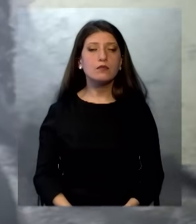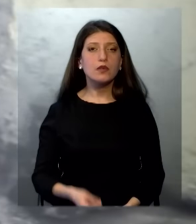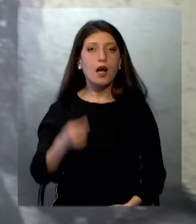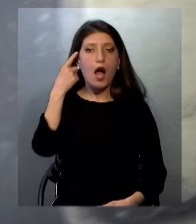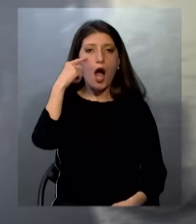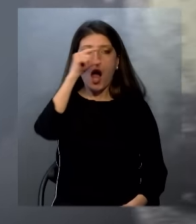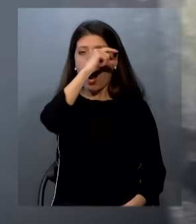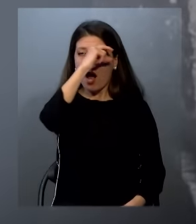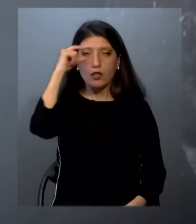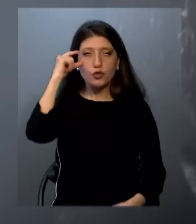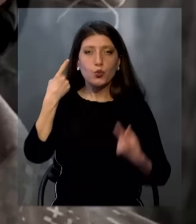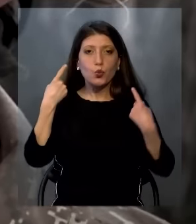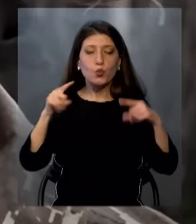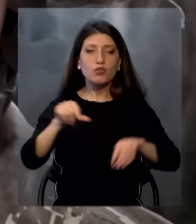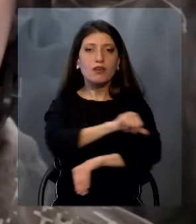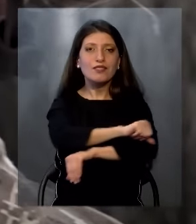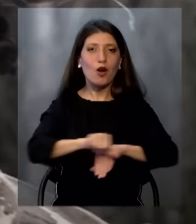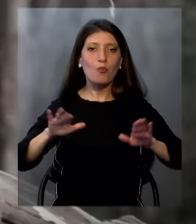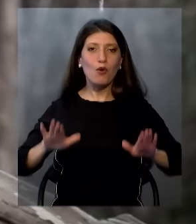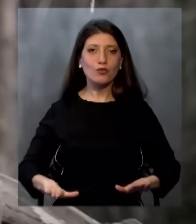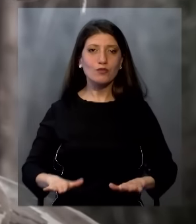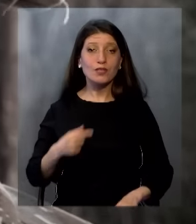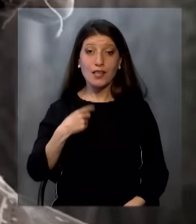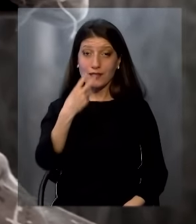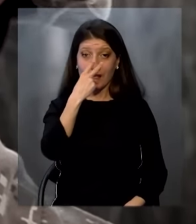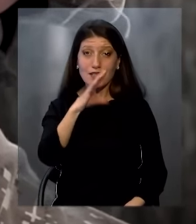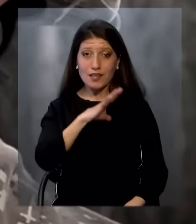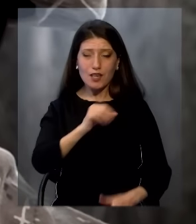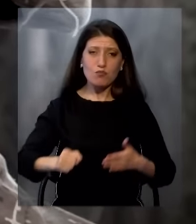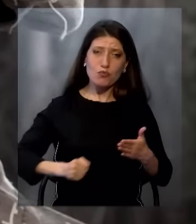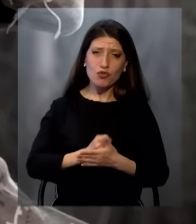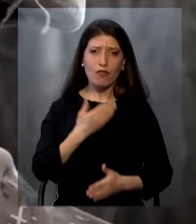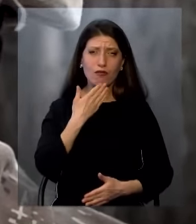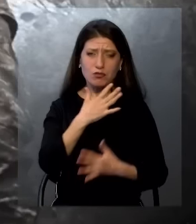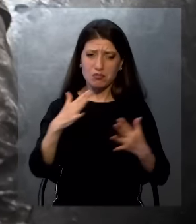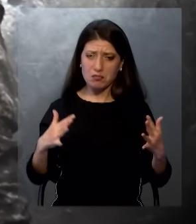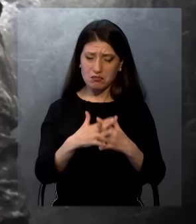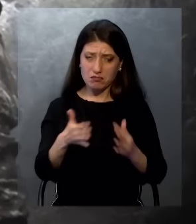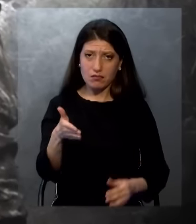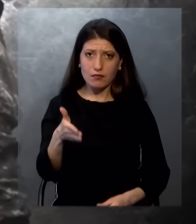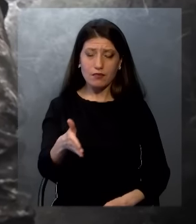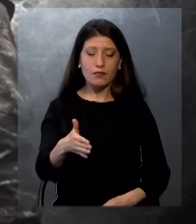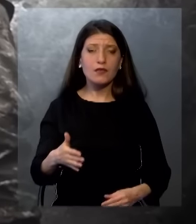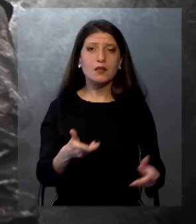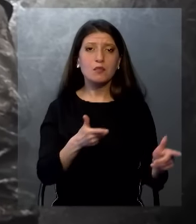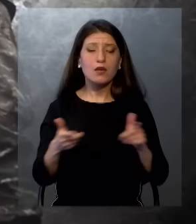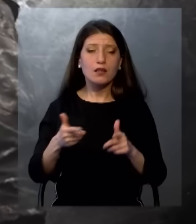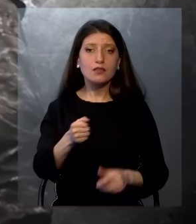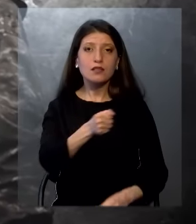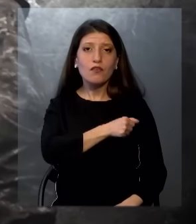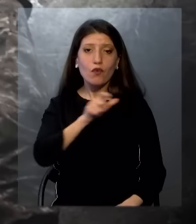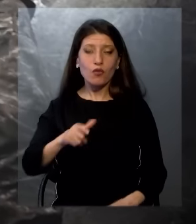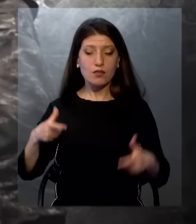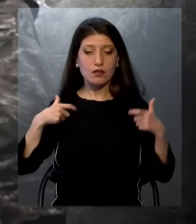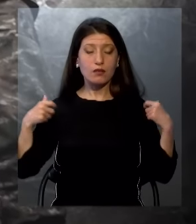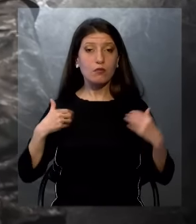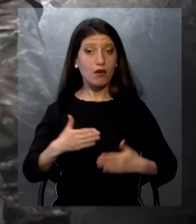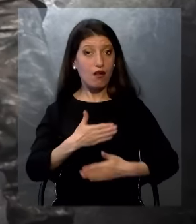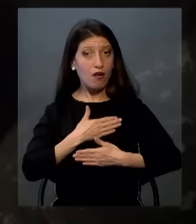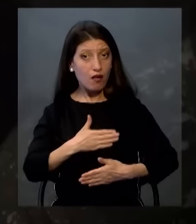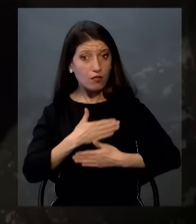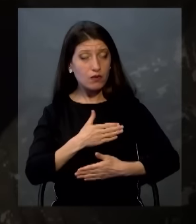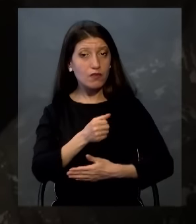Աչքերն ուրիշ են դիրքերում։ Ես տեսել եմ մինչև վերջ կրվելու պատրաստ զինվորների ու սպաների, կամավորների